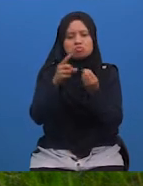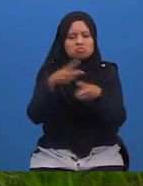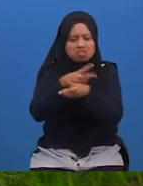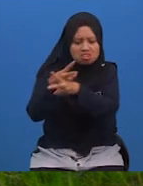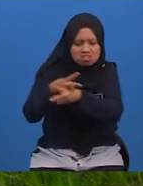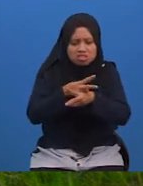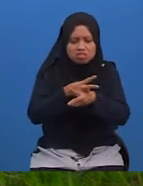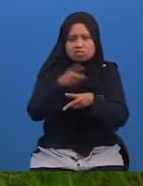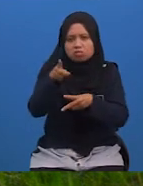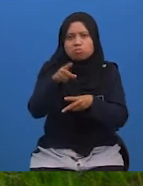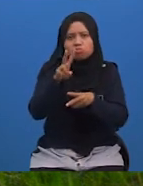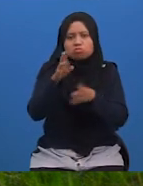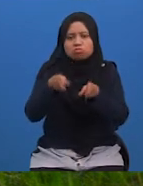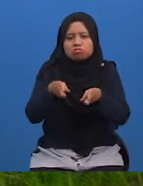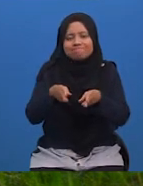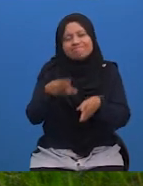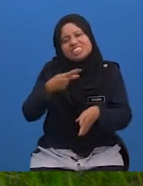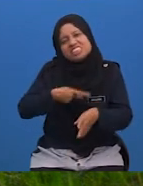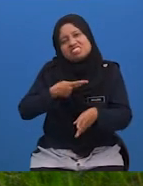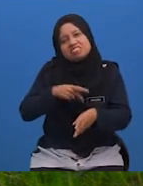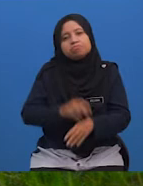ke? Kesian.